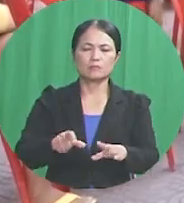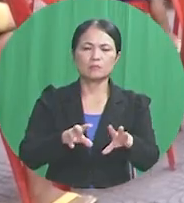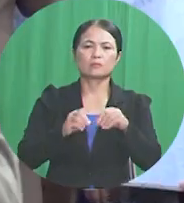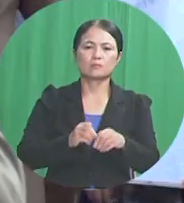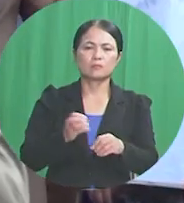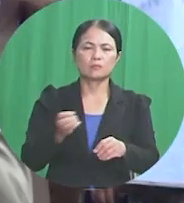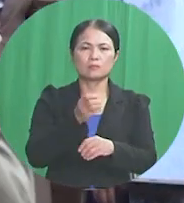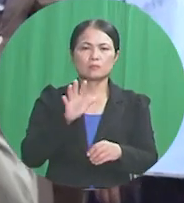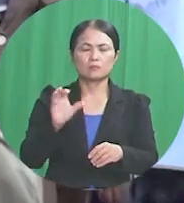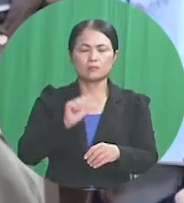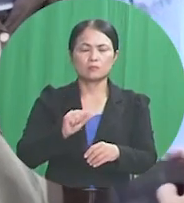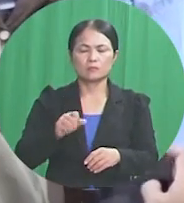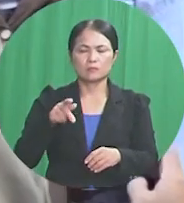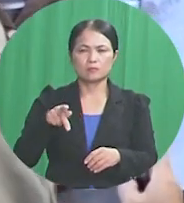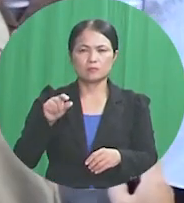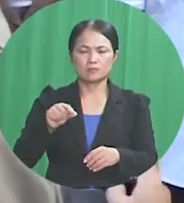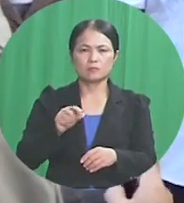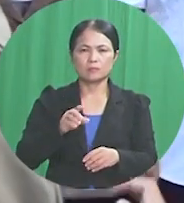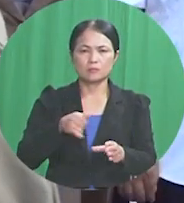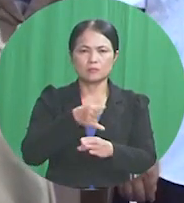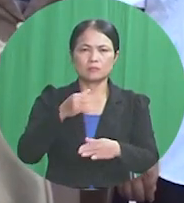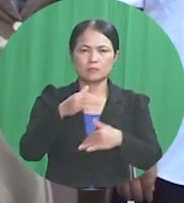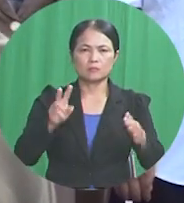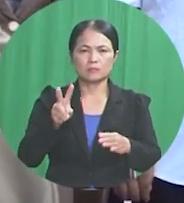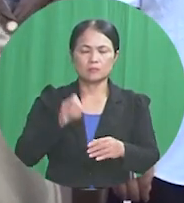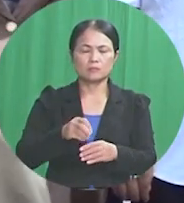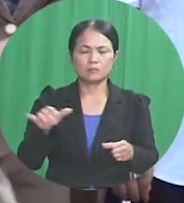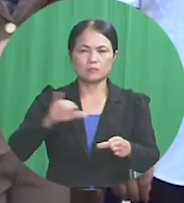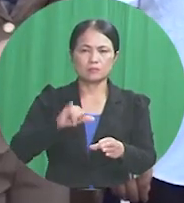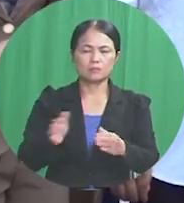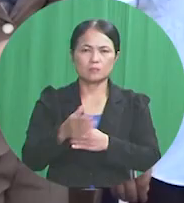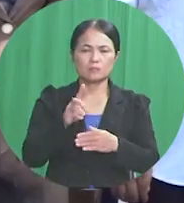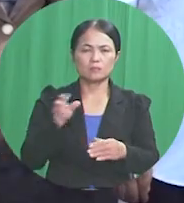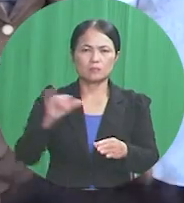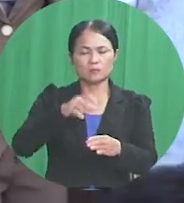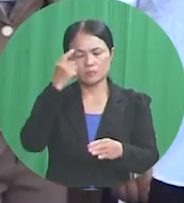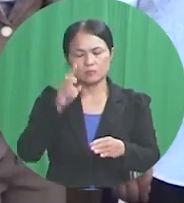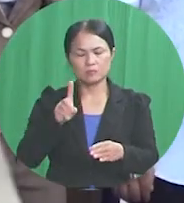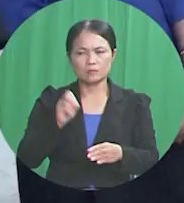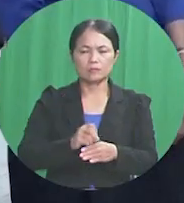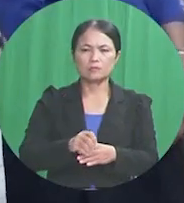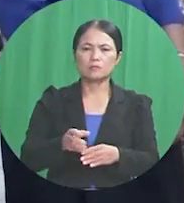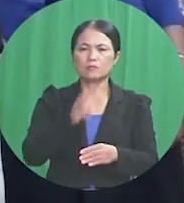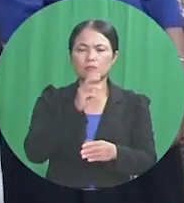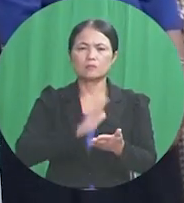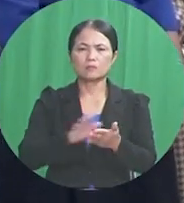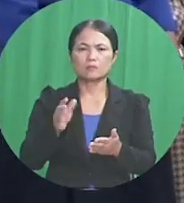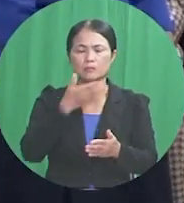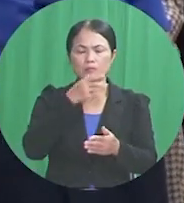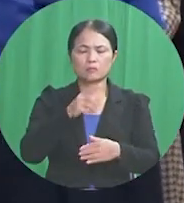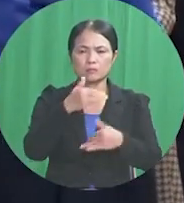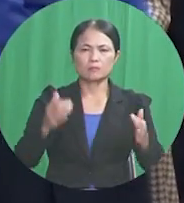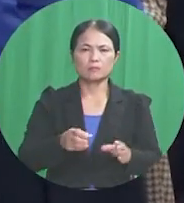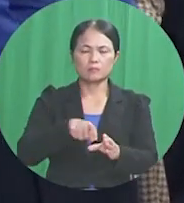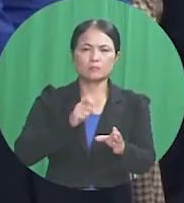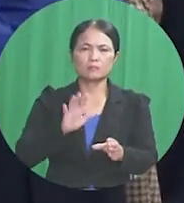วบ้านองกอปรามร้อยกิโลกรัมมีมาภัยแก่ตักไตรดับยัวตักซีอิวดับยัวตักสดมาภัยแก่มาหมวยแก่เพชรเจ